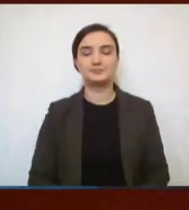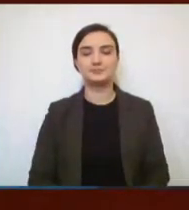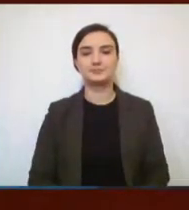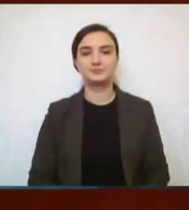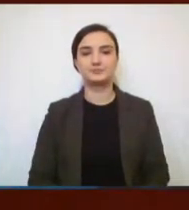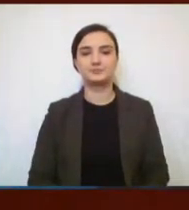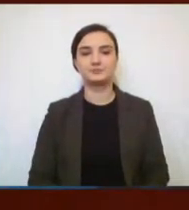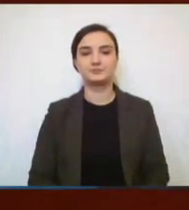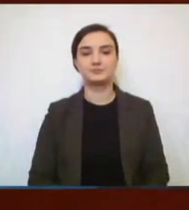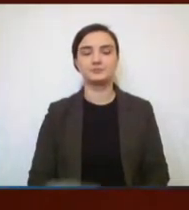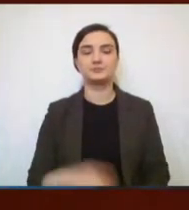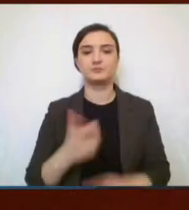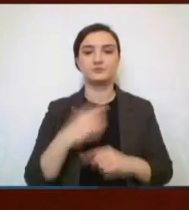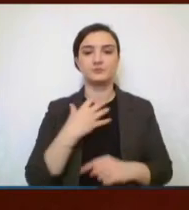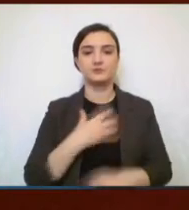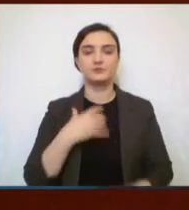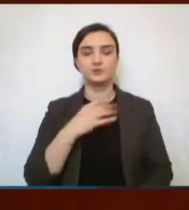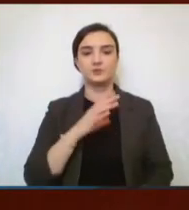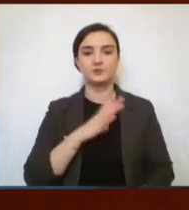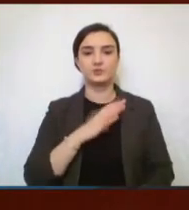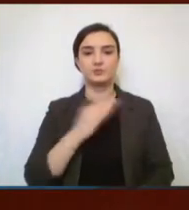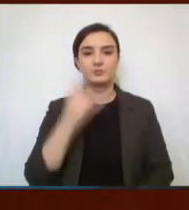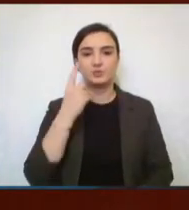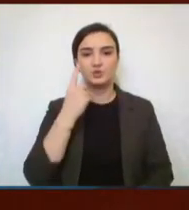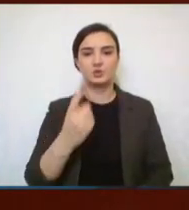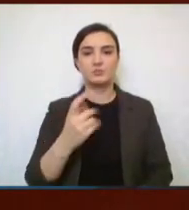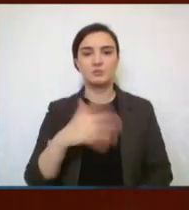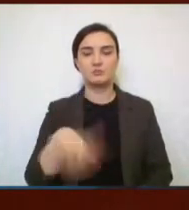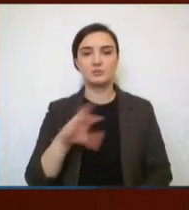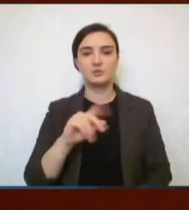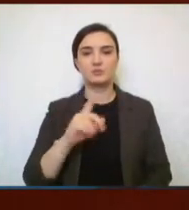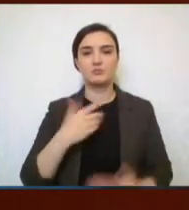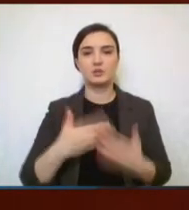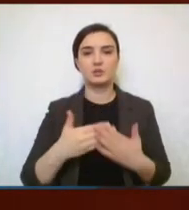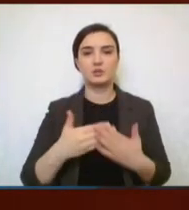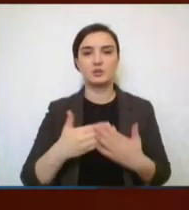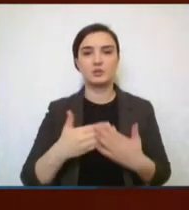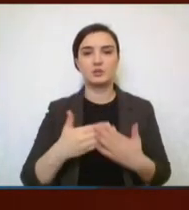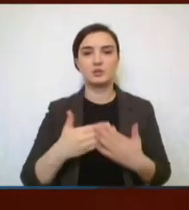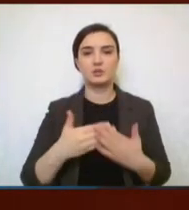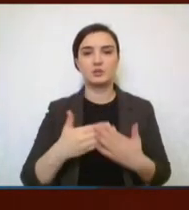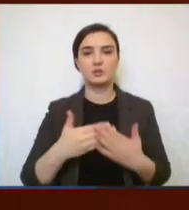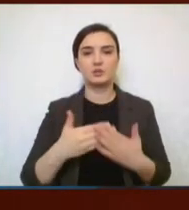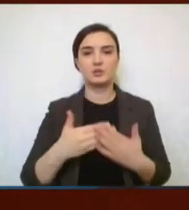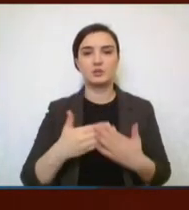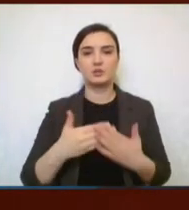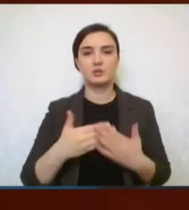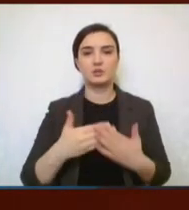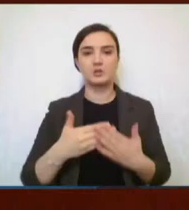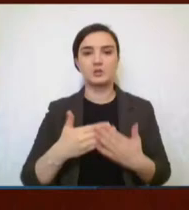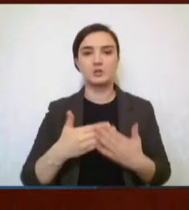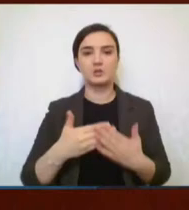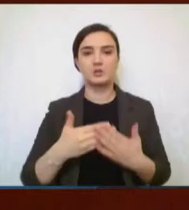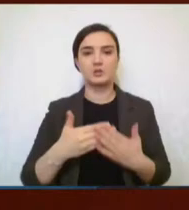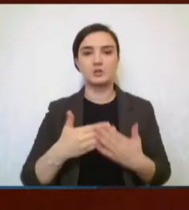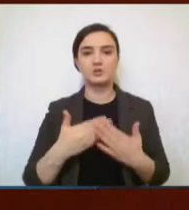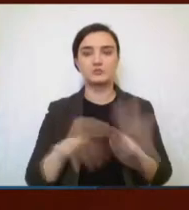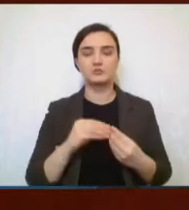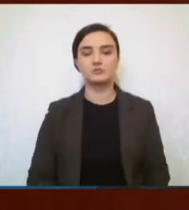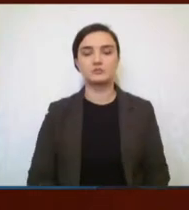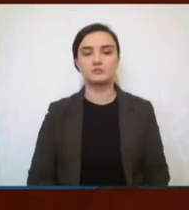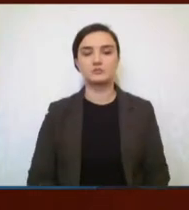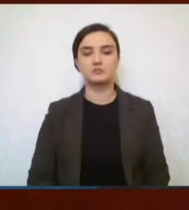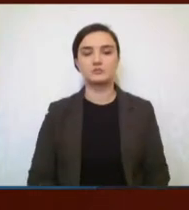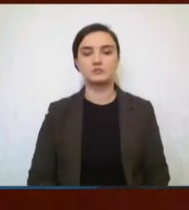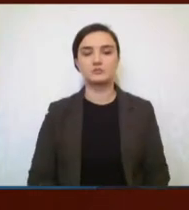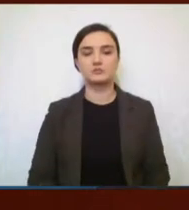შემთხვევაში შენი მინიშნებები, იმიტომ რომ მაგალითად თუ ჩემთვის არსებობს სანდო წყარო და მე სისტემატურად